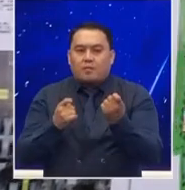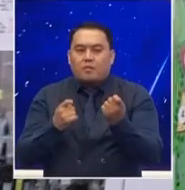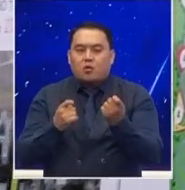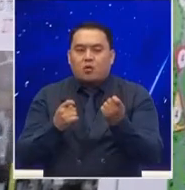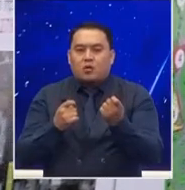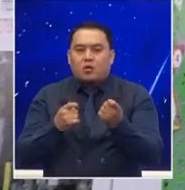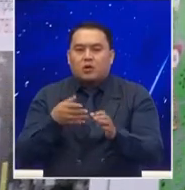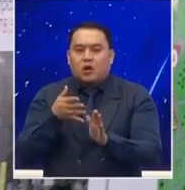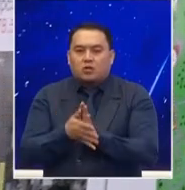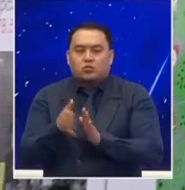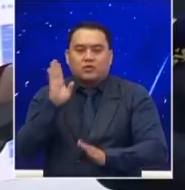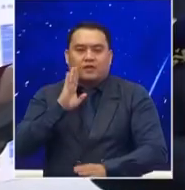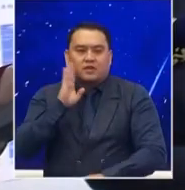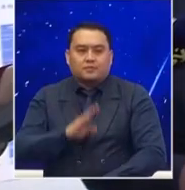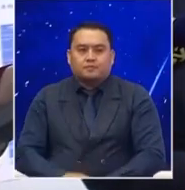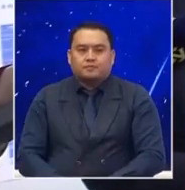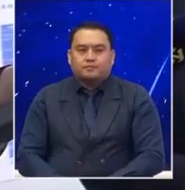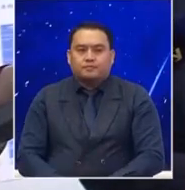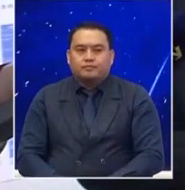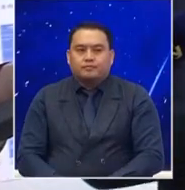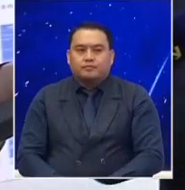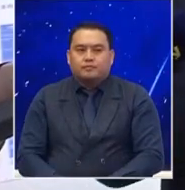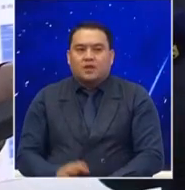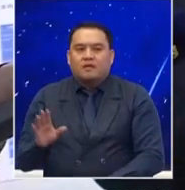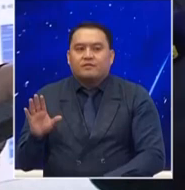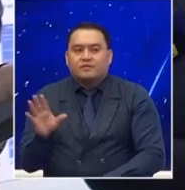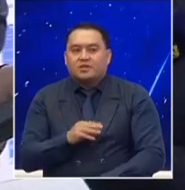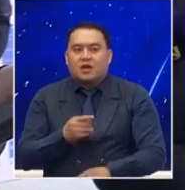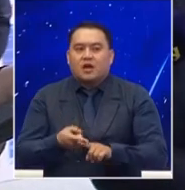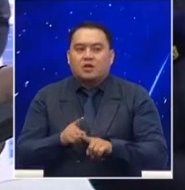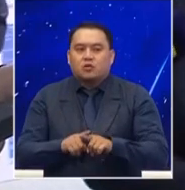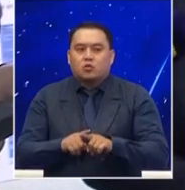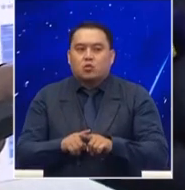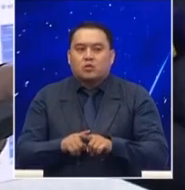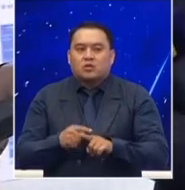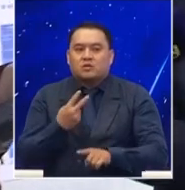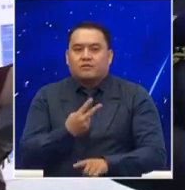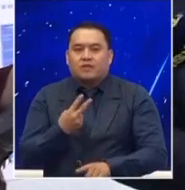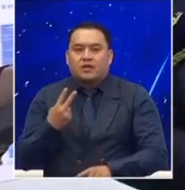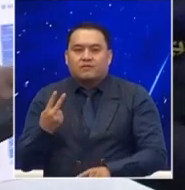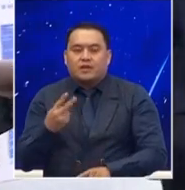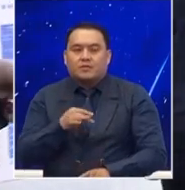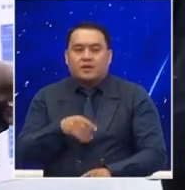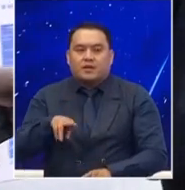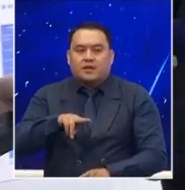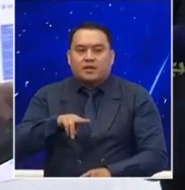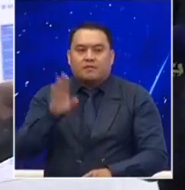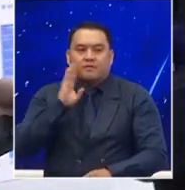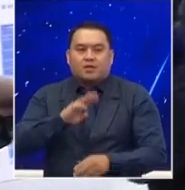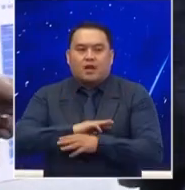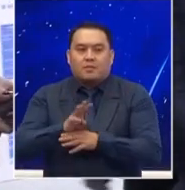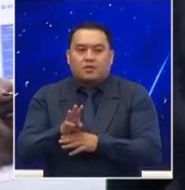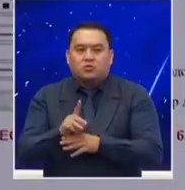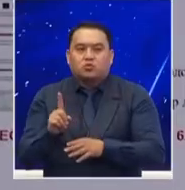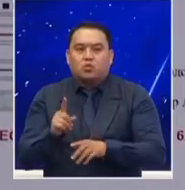по расходу воды. ПНСки, КНСки, которые внутри вот города есть. 2,2 миллиарда, 6 водоснабжения объектов. Это что